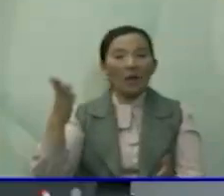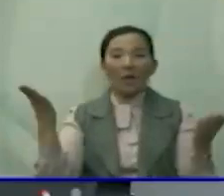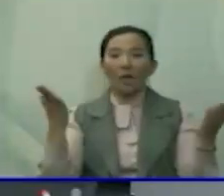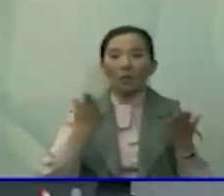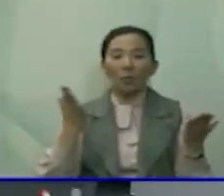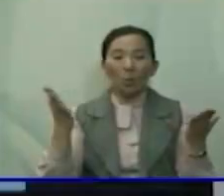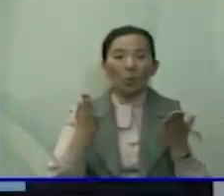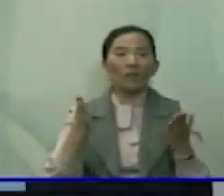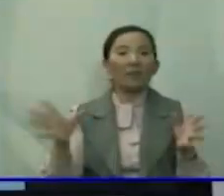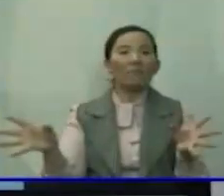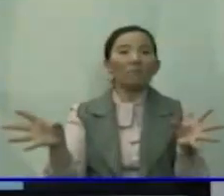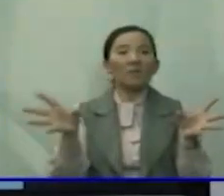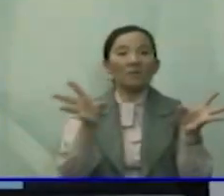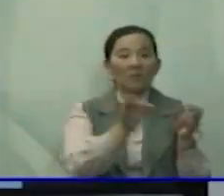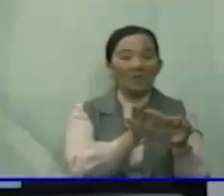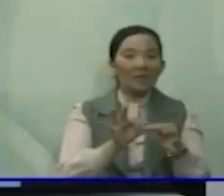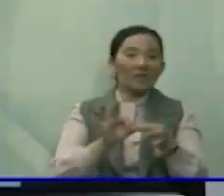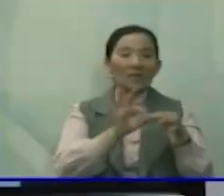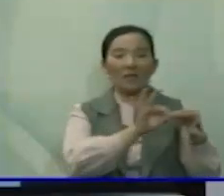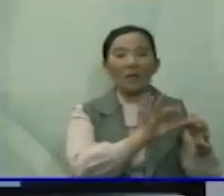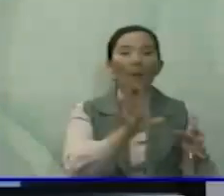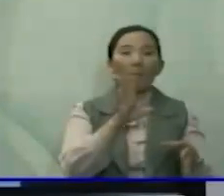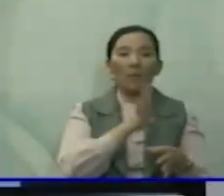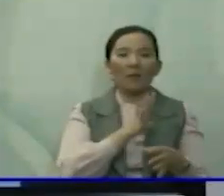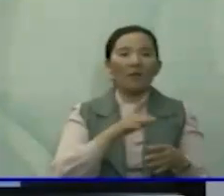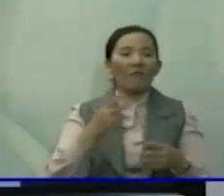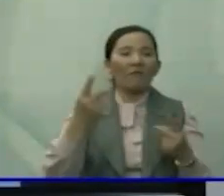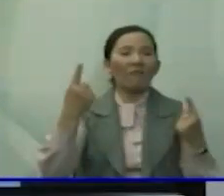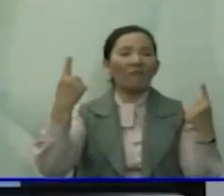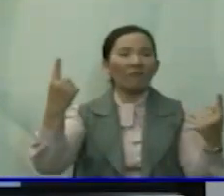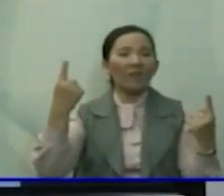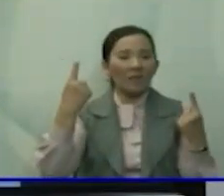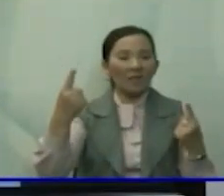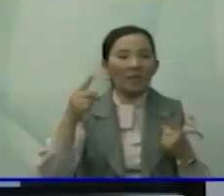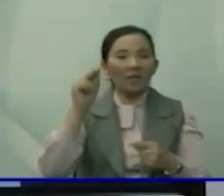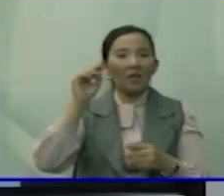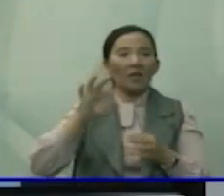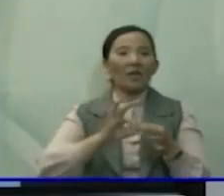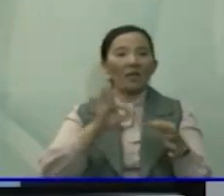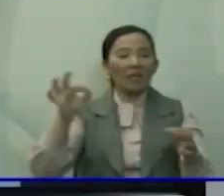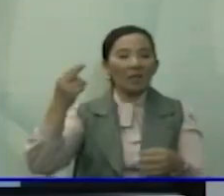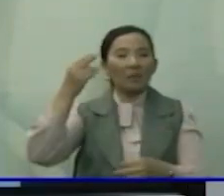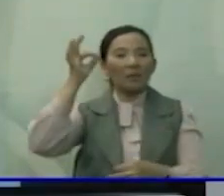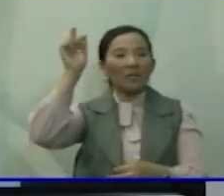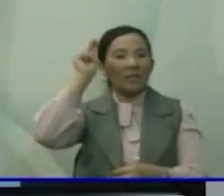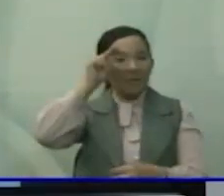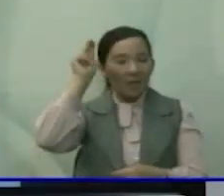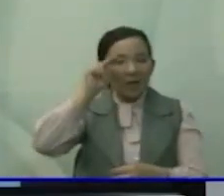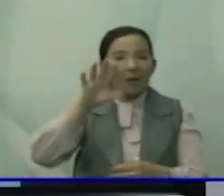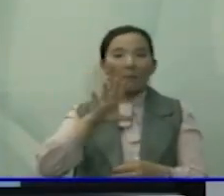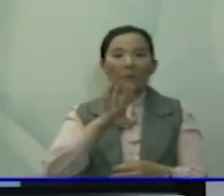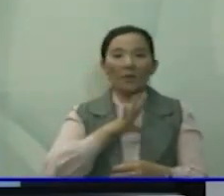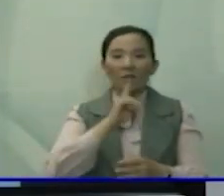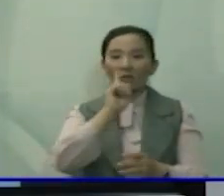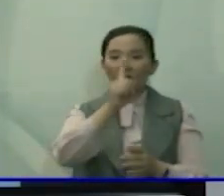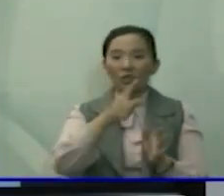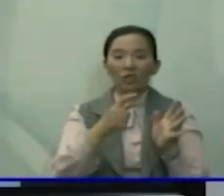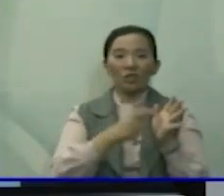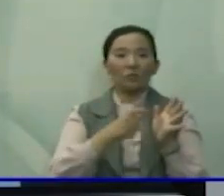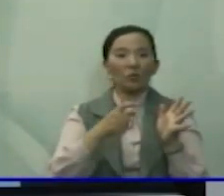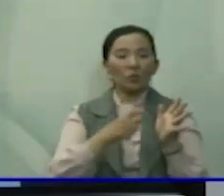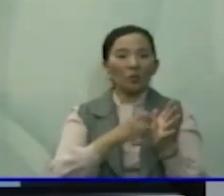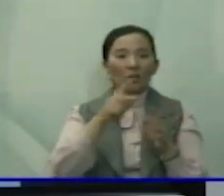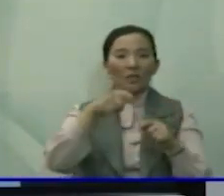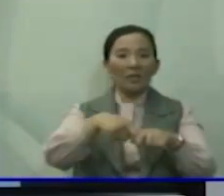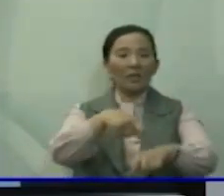соединял обе великие реки китае был длиной 1700 км в